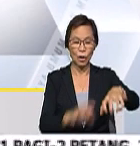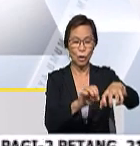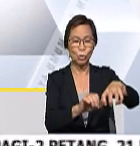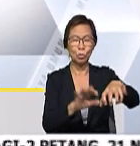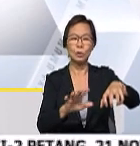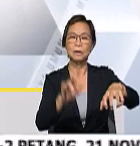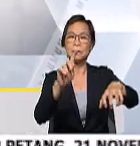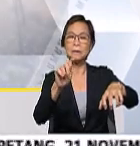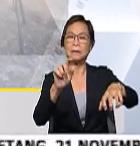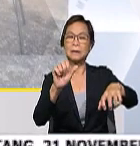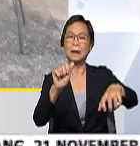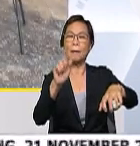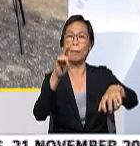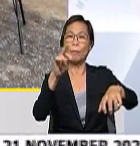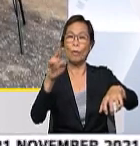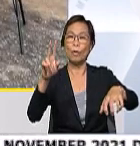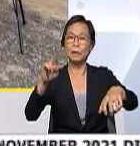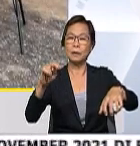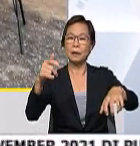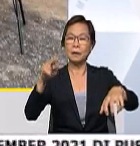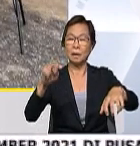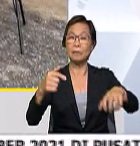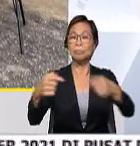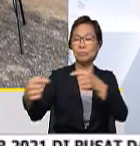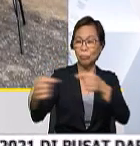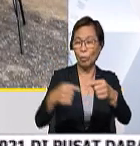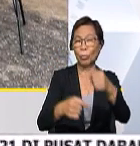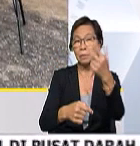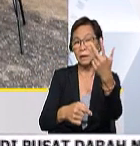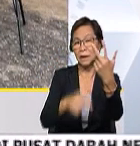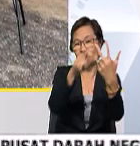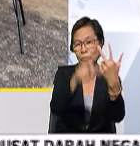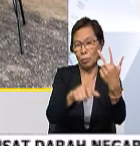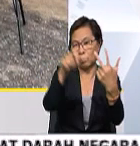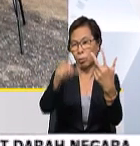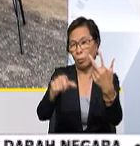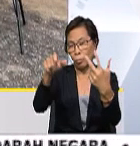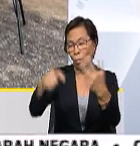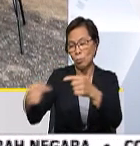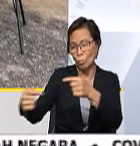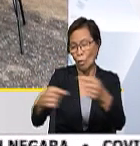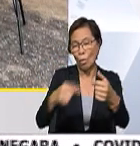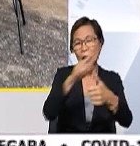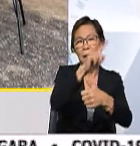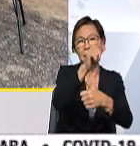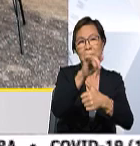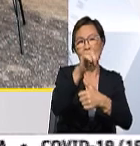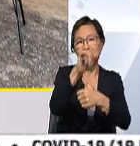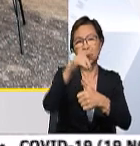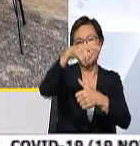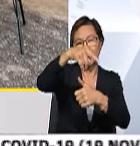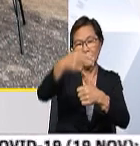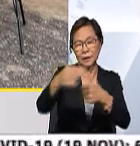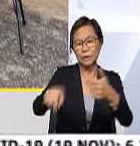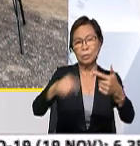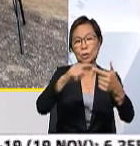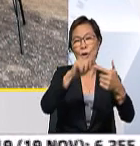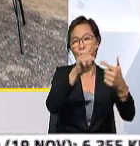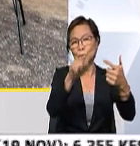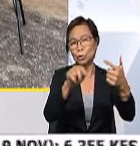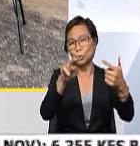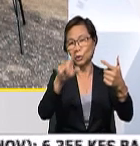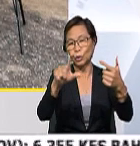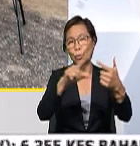N05 Tabuh Nanning menyaksikan pertemuan antara tiga penjuru iaitu Zairi Sungguh daripada Pakatan Harapan,